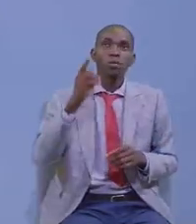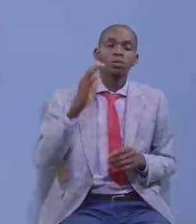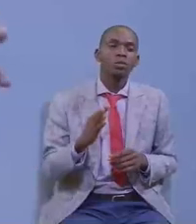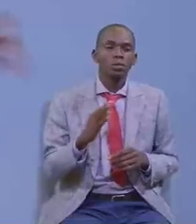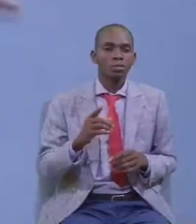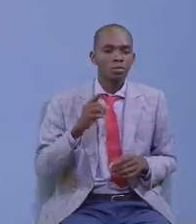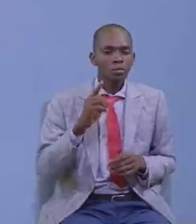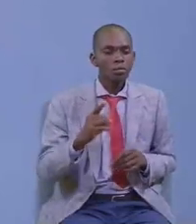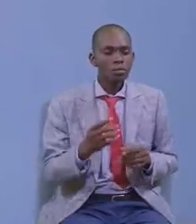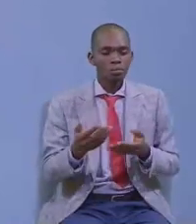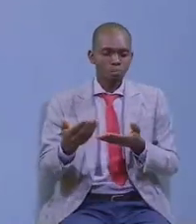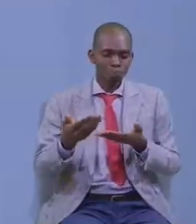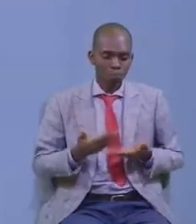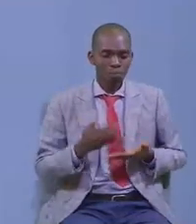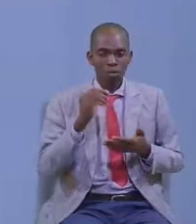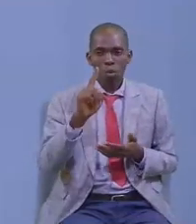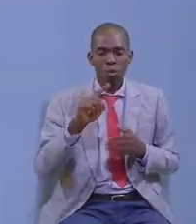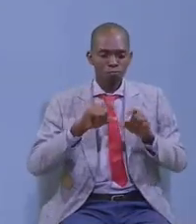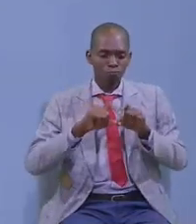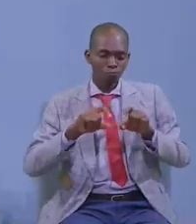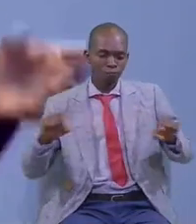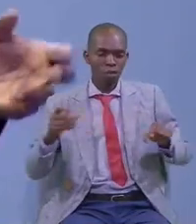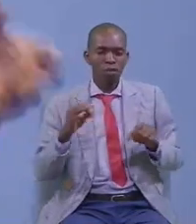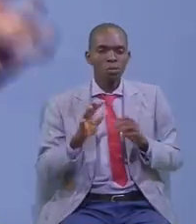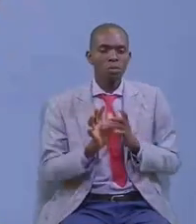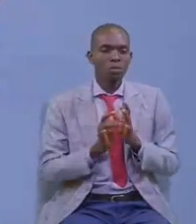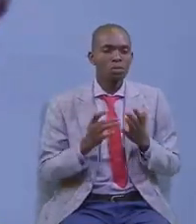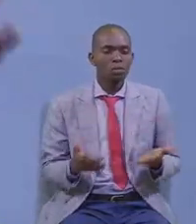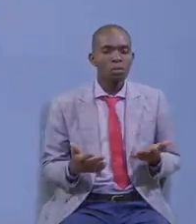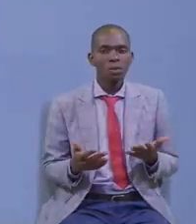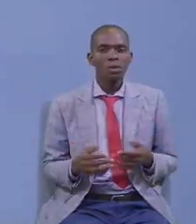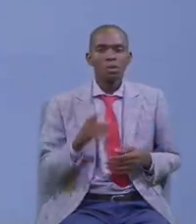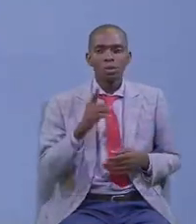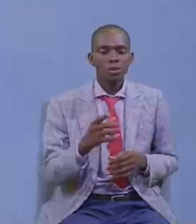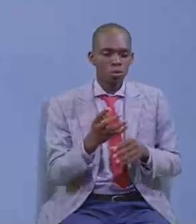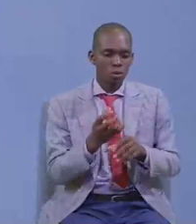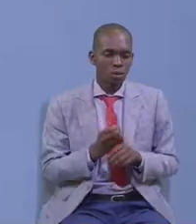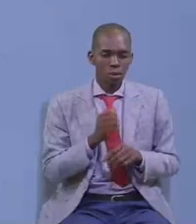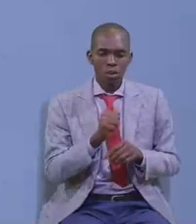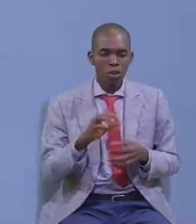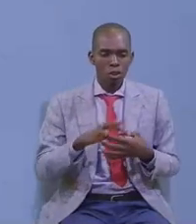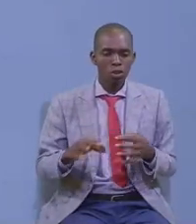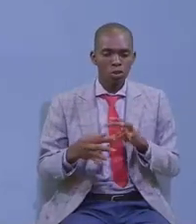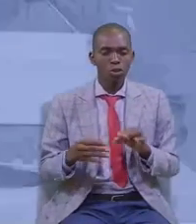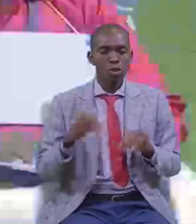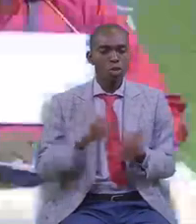Tu prends un verset des Écritures. Tu prends une histoire dans les Écritures.